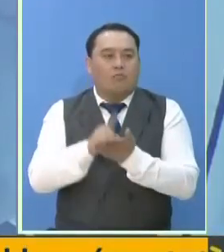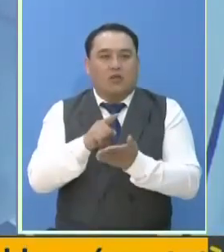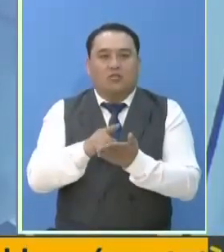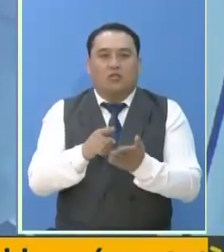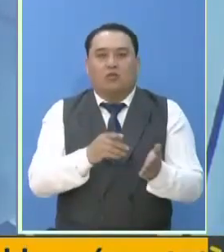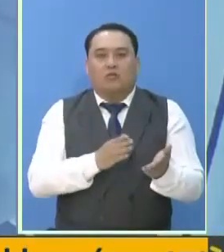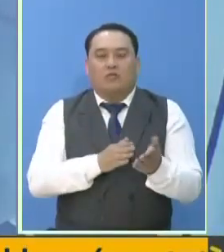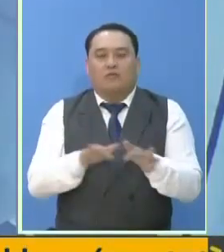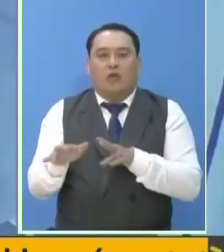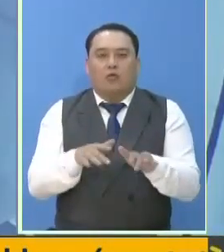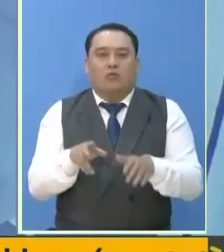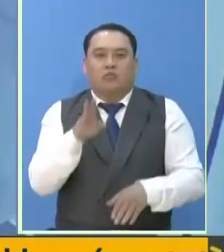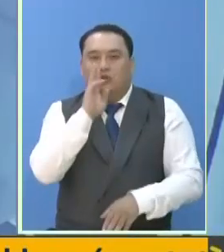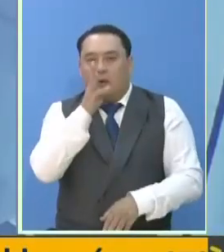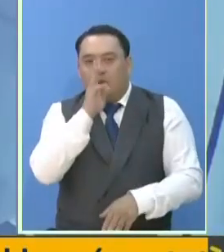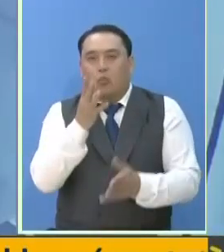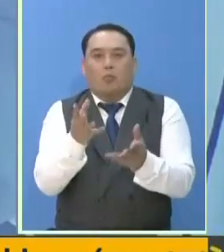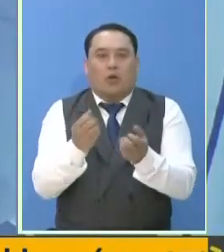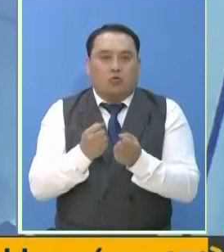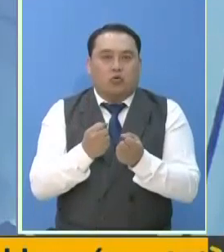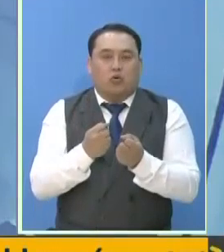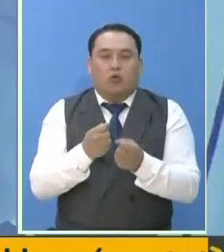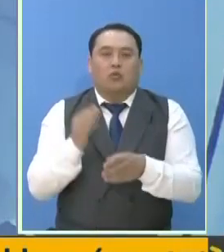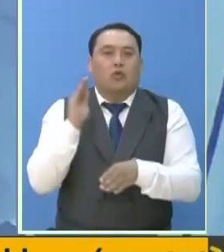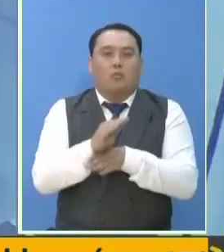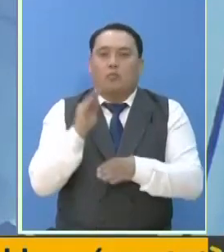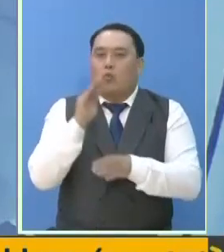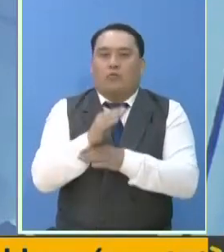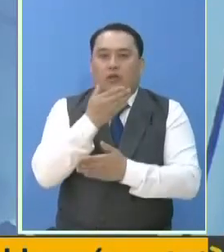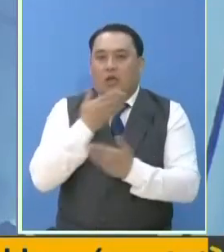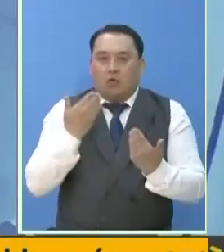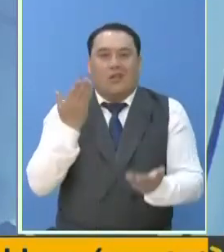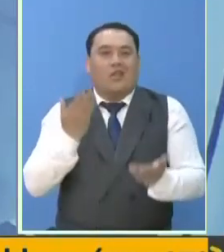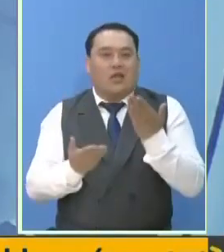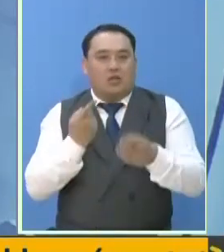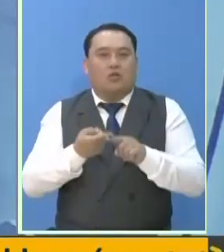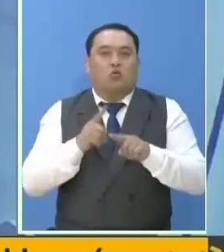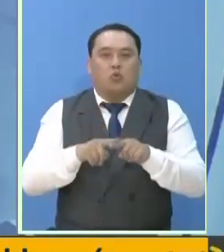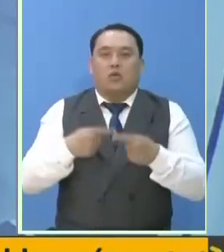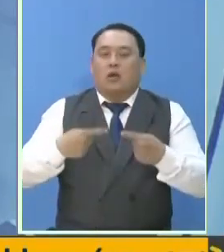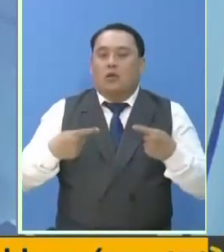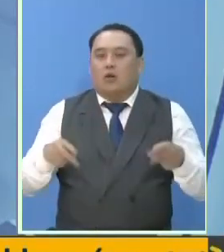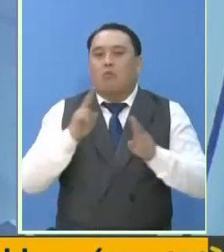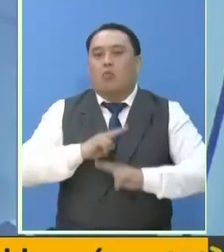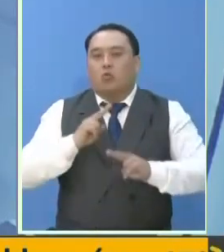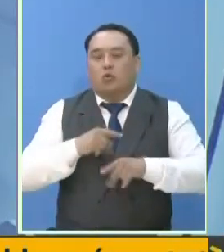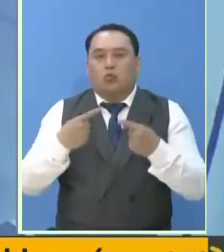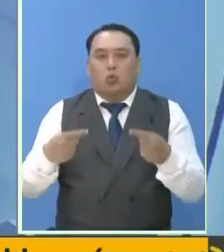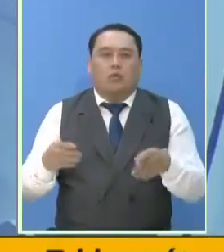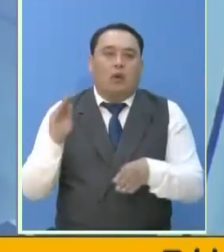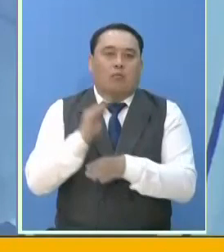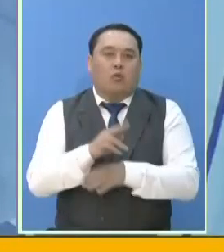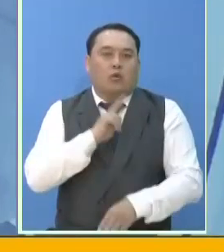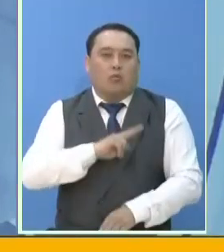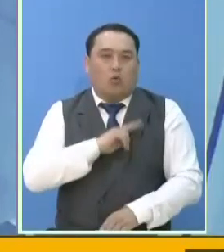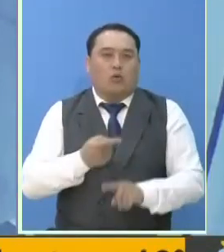инструкции, за них ты получаешь заработную плату. Угу. И ни про какие бонусы идти речь не может. Если ты помимо этой работы делаешь другую, дополнительную